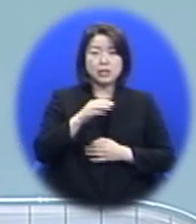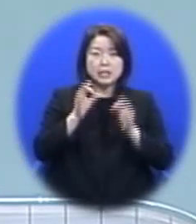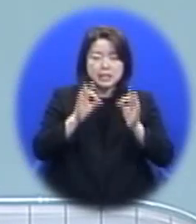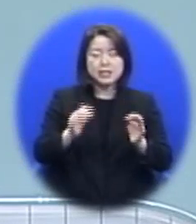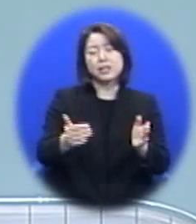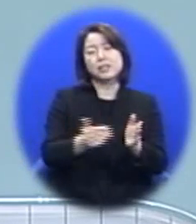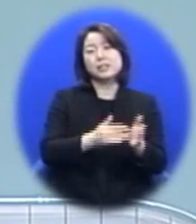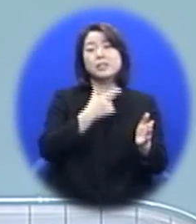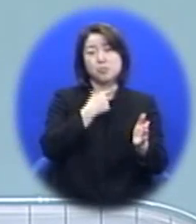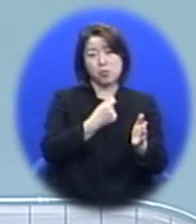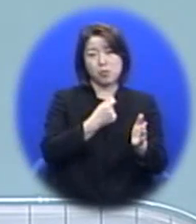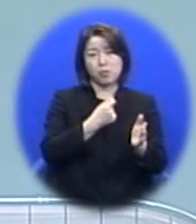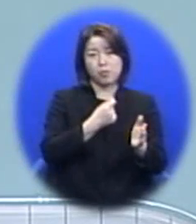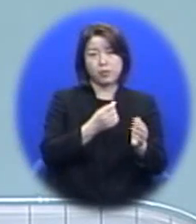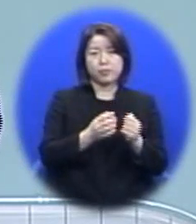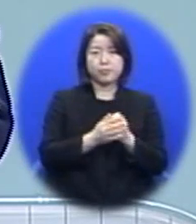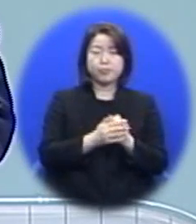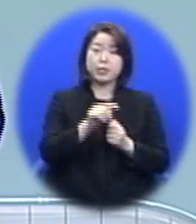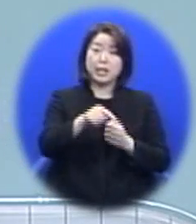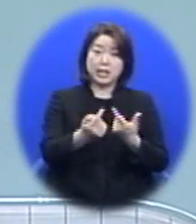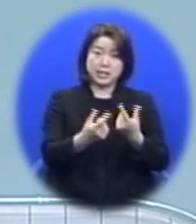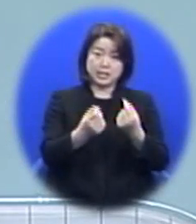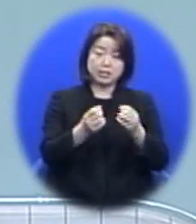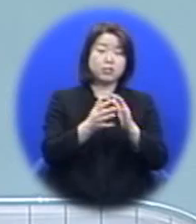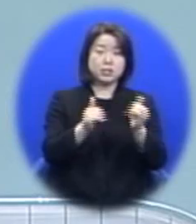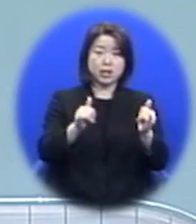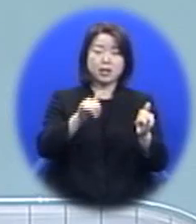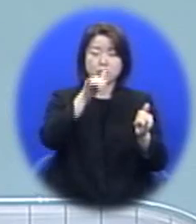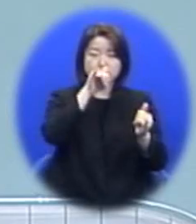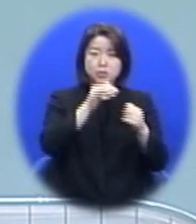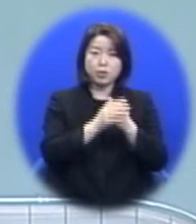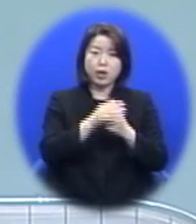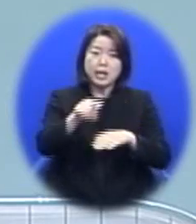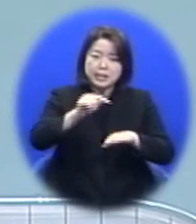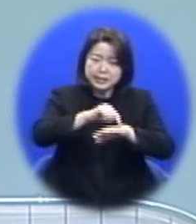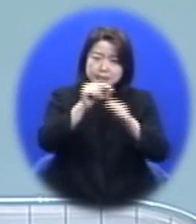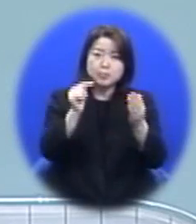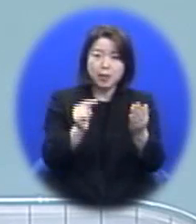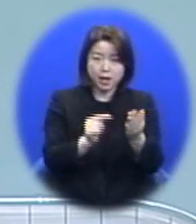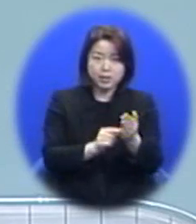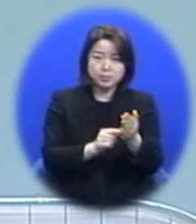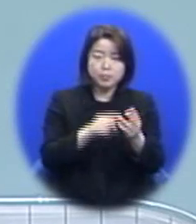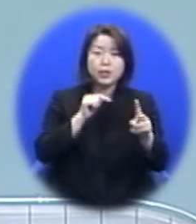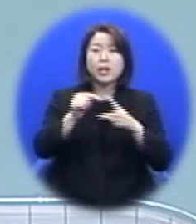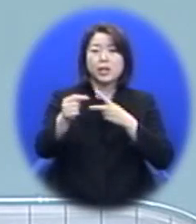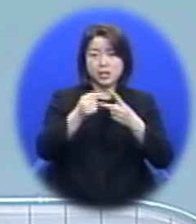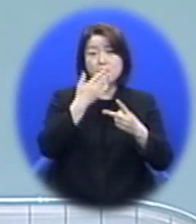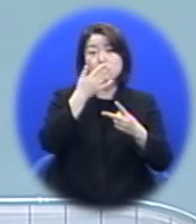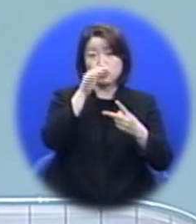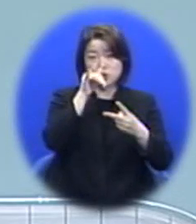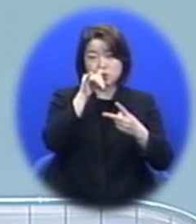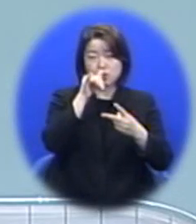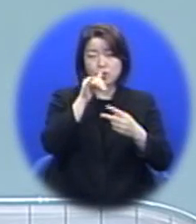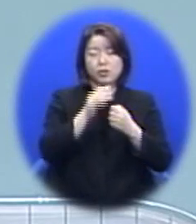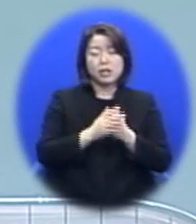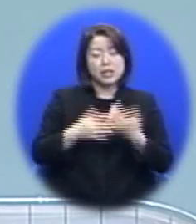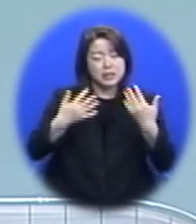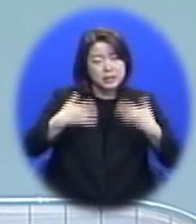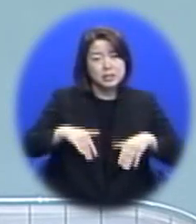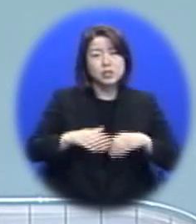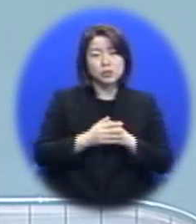싶어요. 그런 분도 있더라고요. 그 심정을 이해할 만해요.